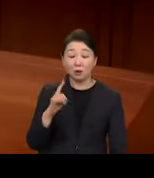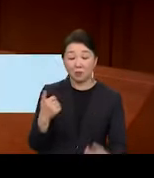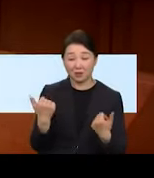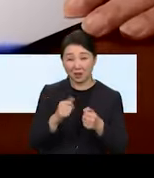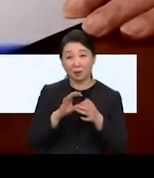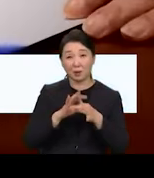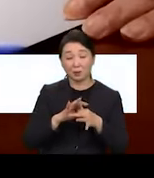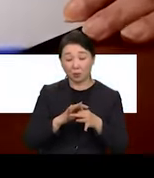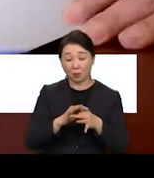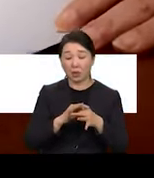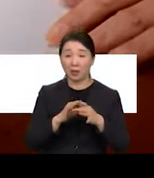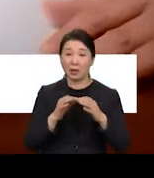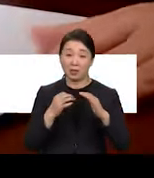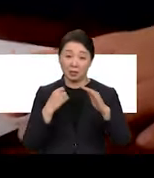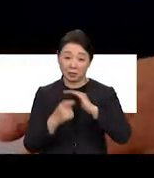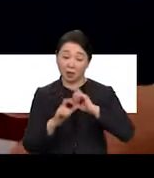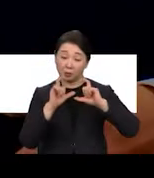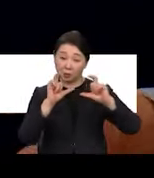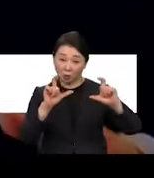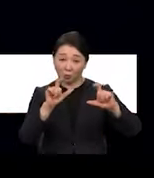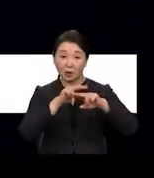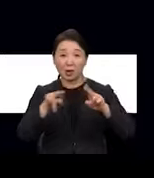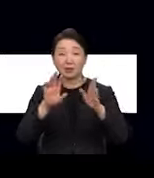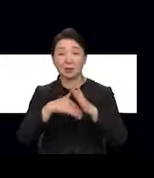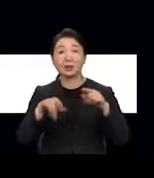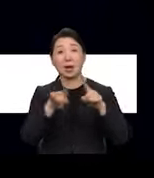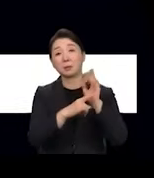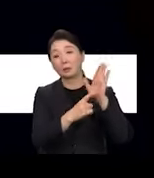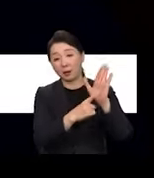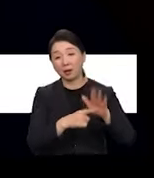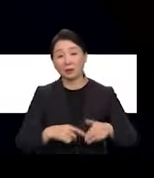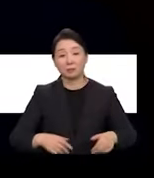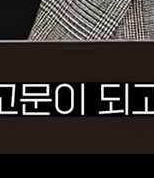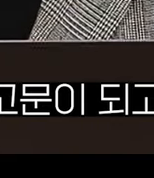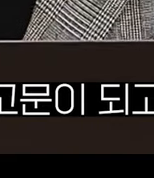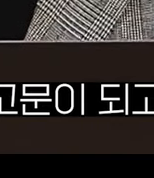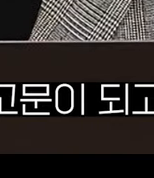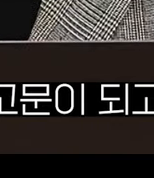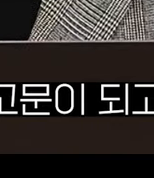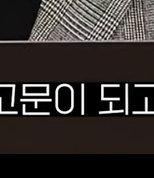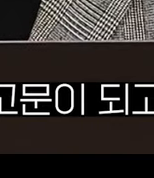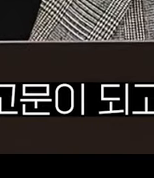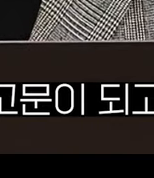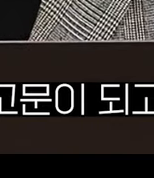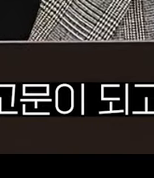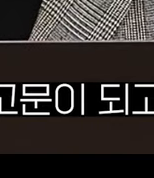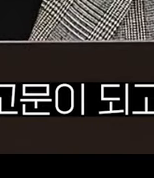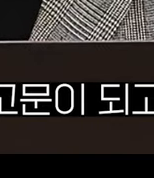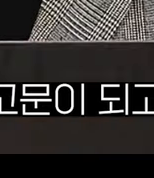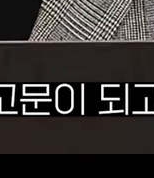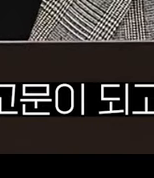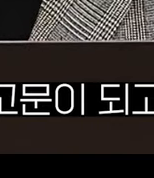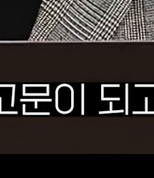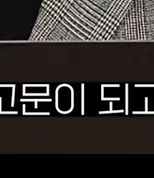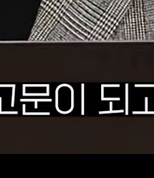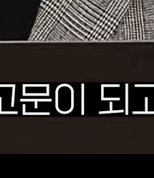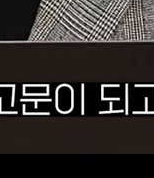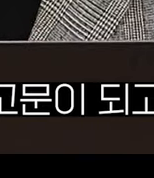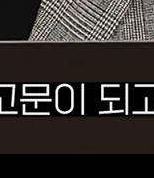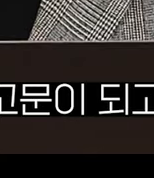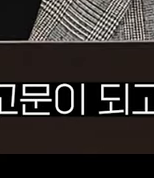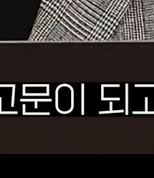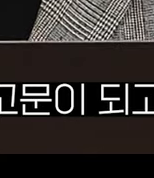대통령이 문서로 해야 한다고 규정한 헌법 82조도 무시한 행위입니다. 서명이 없으면 이 사실상 계엄